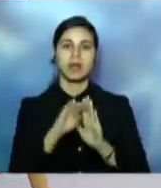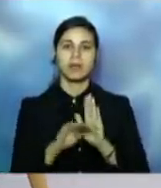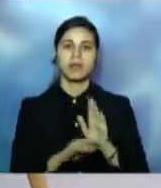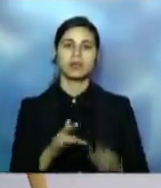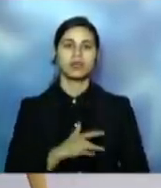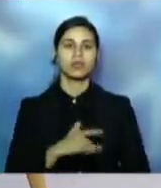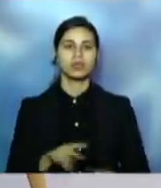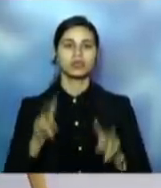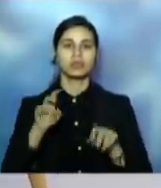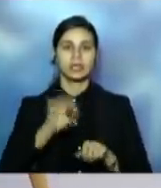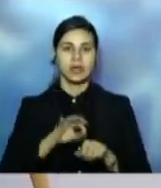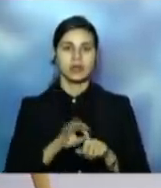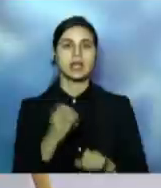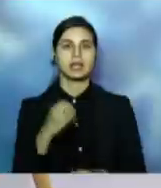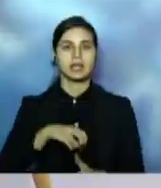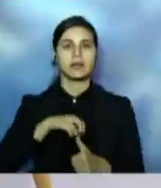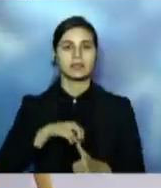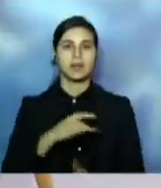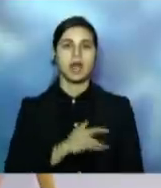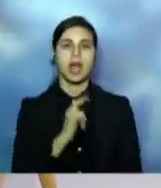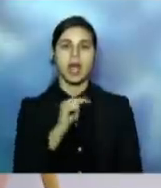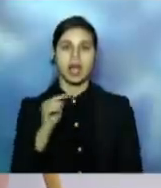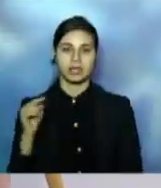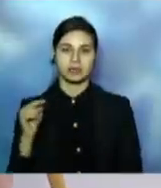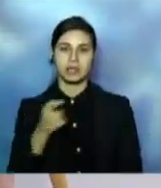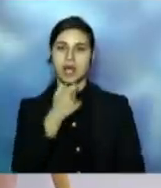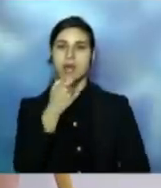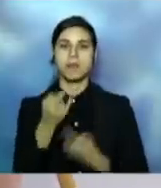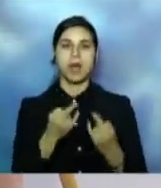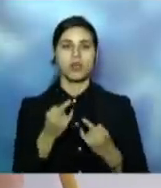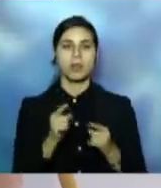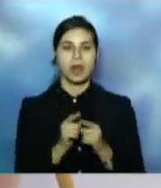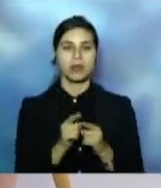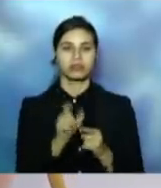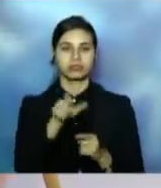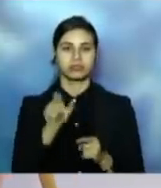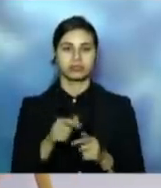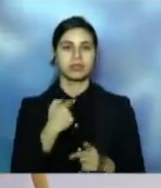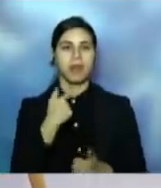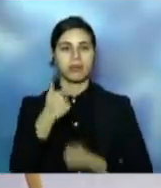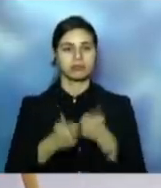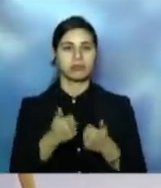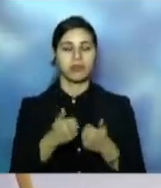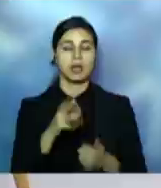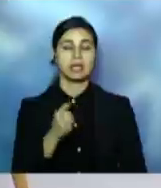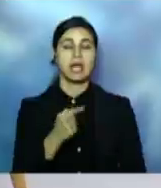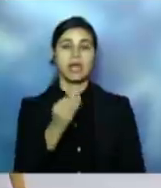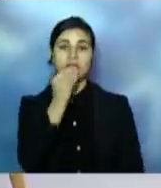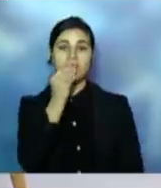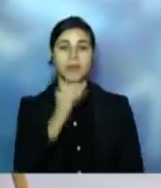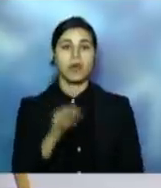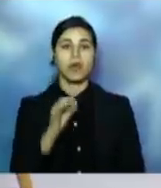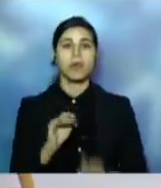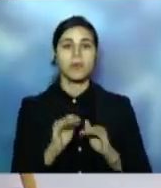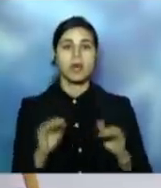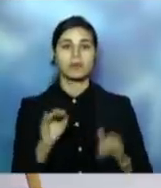სისტემის დაავადებებიდან ჯერ კიდევ ლიდერობს არითმია, მაყურებლის თხოვნით, ხოლო რაც შეეხება კვებასთან დაკავშირებით, ბავშვთა